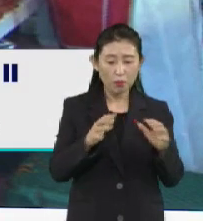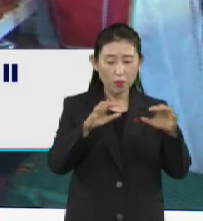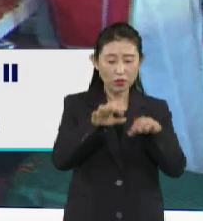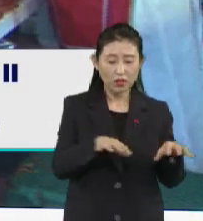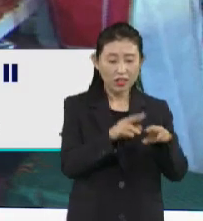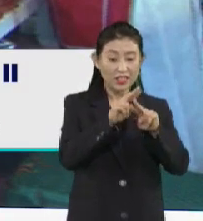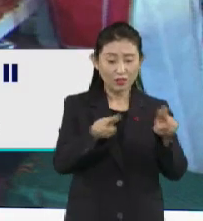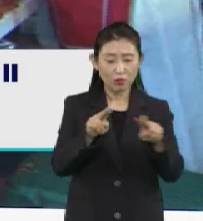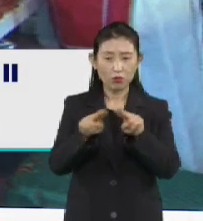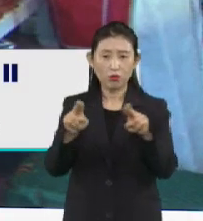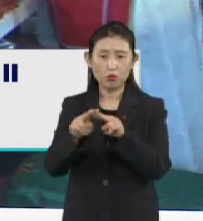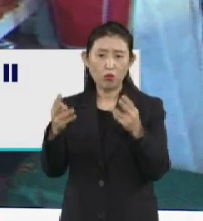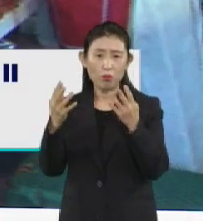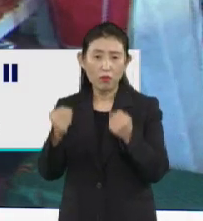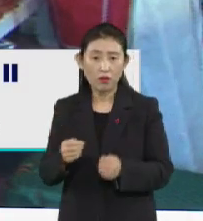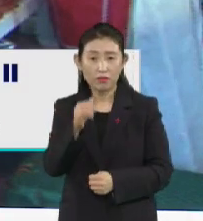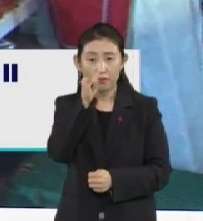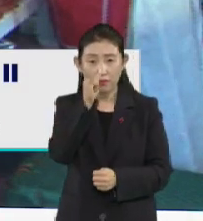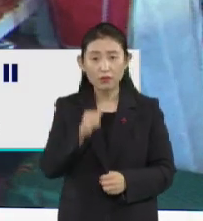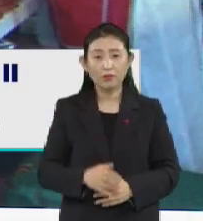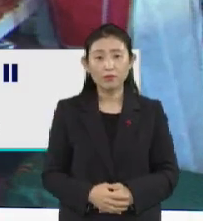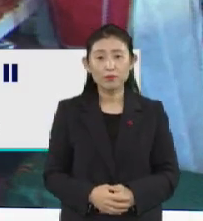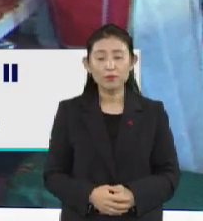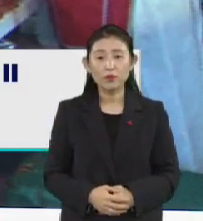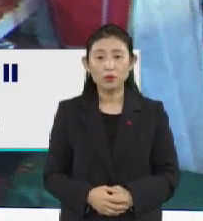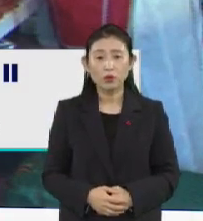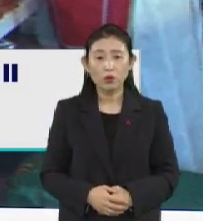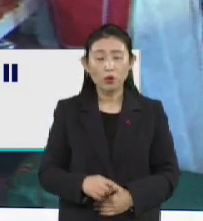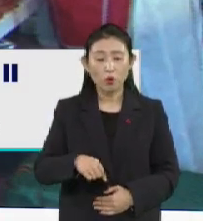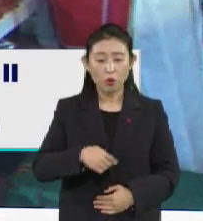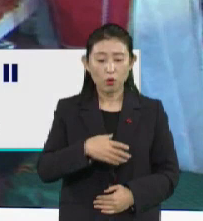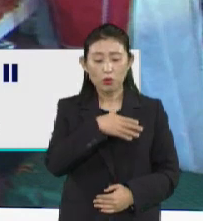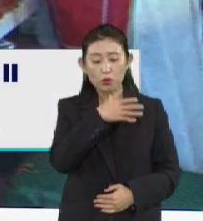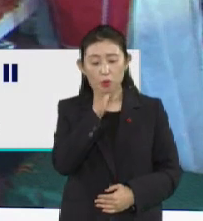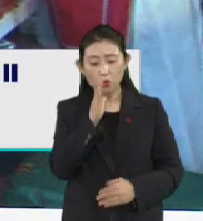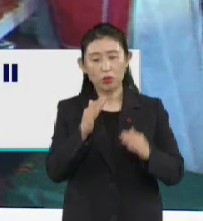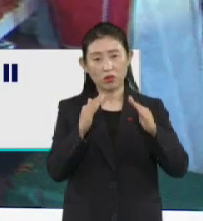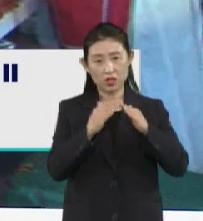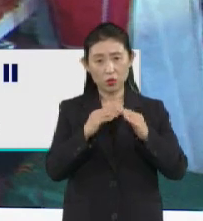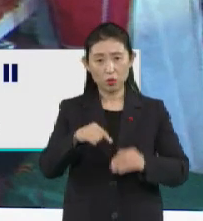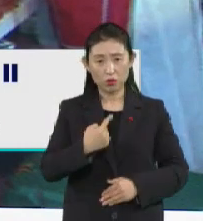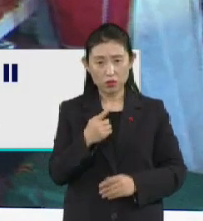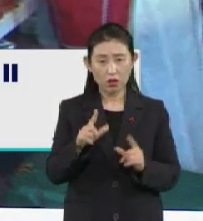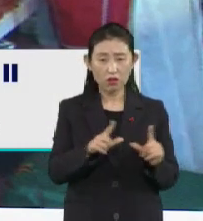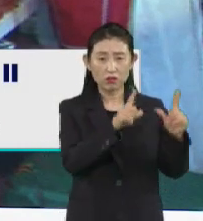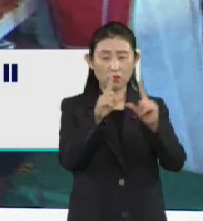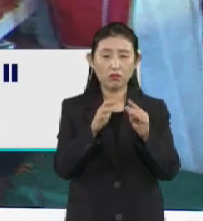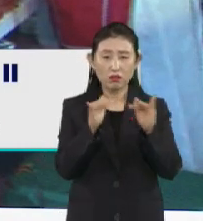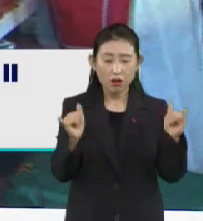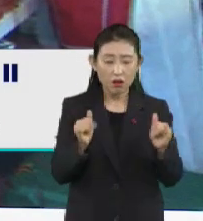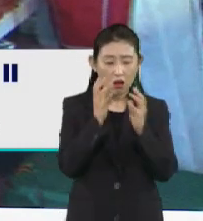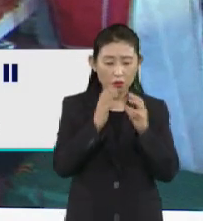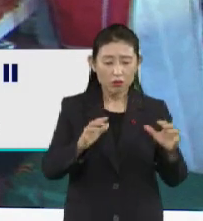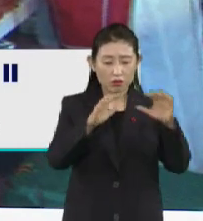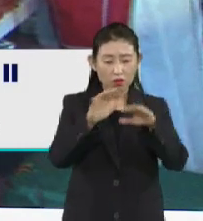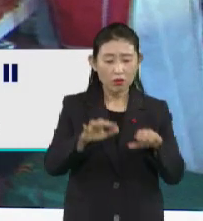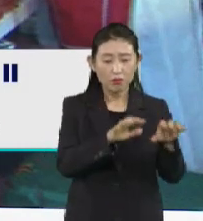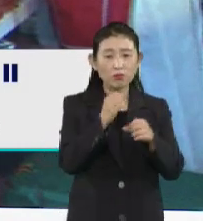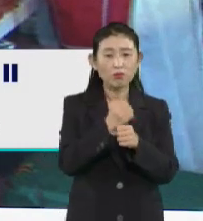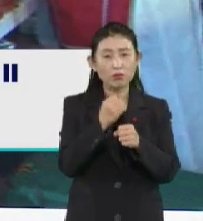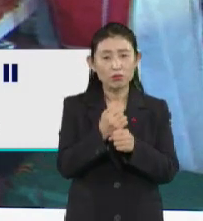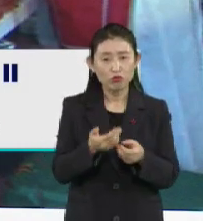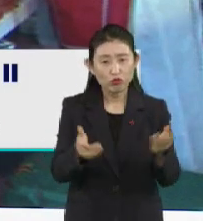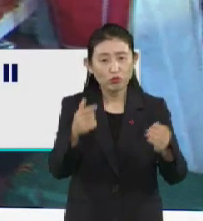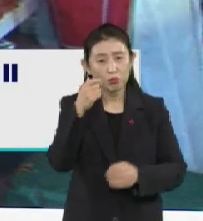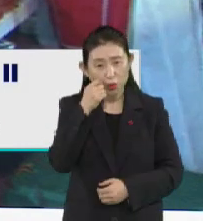행사가 취소되거나 규모가 축소되고 있습니다. 독거노인을 비롯해 저소득층의 겨울나기에 비상이 걸렸는데 보다